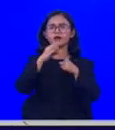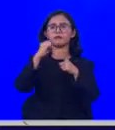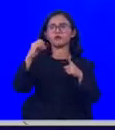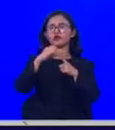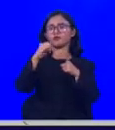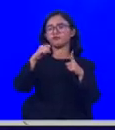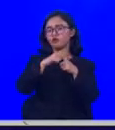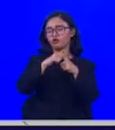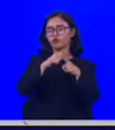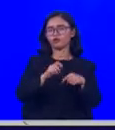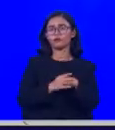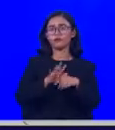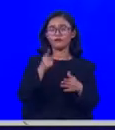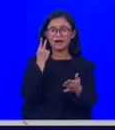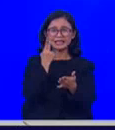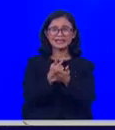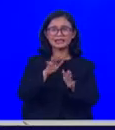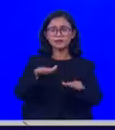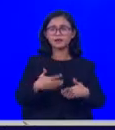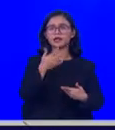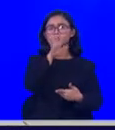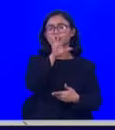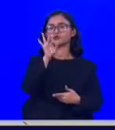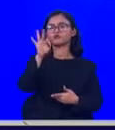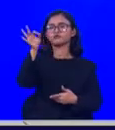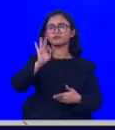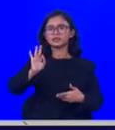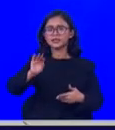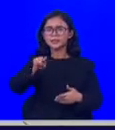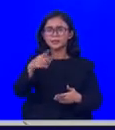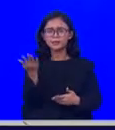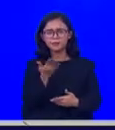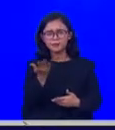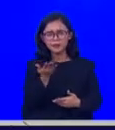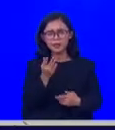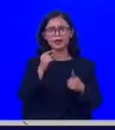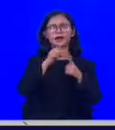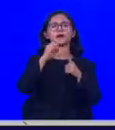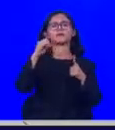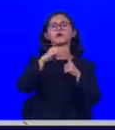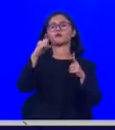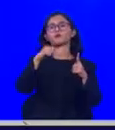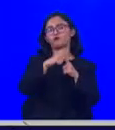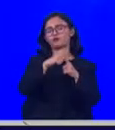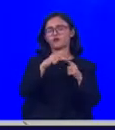Dan menurut faktanya 50% limbah rumah tangga dihasilkan oleh popok juga nih.